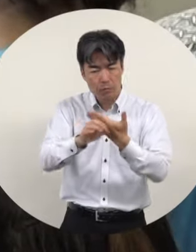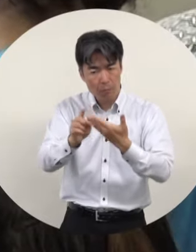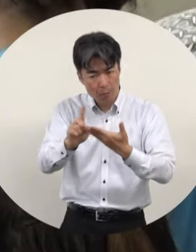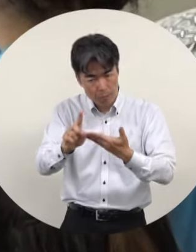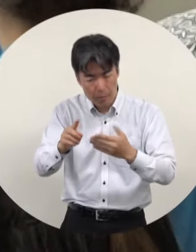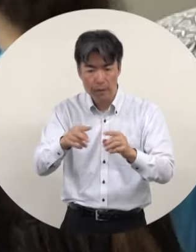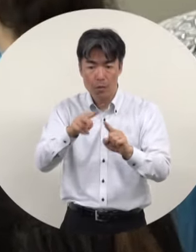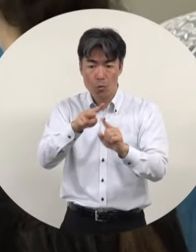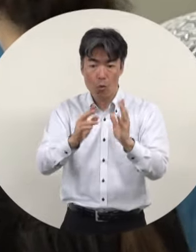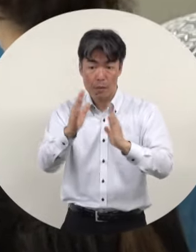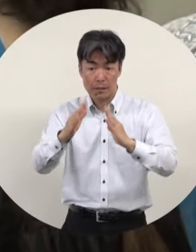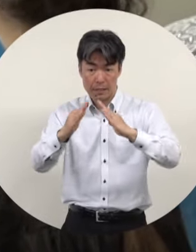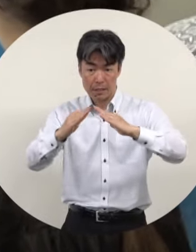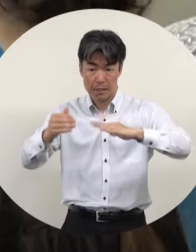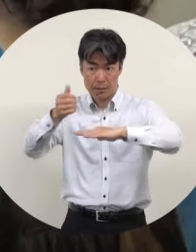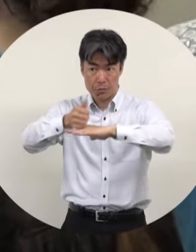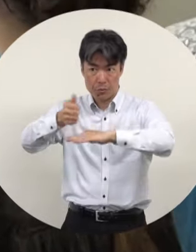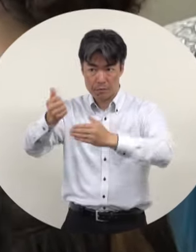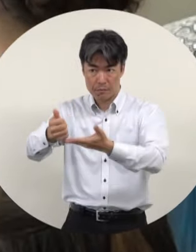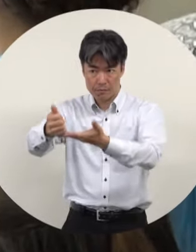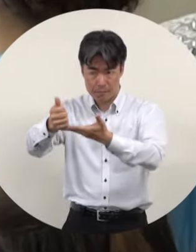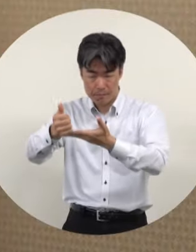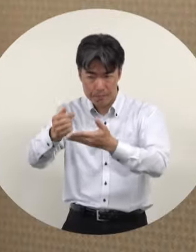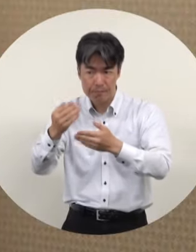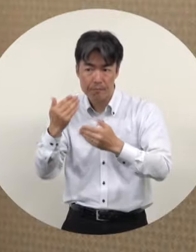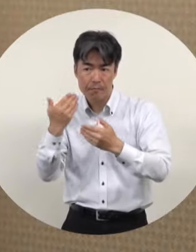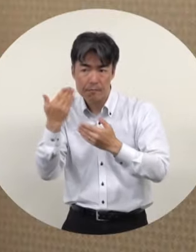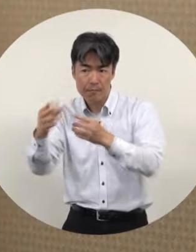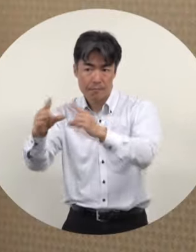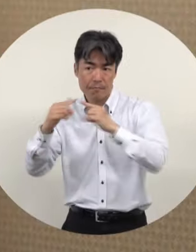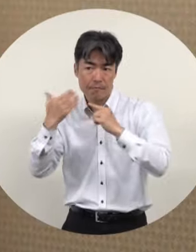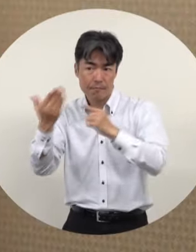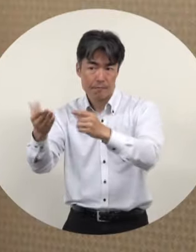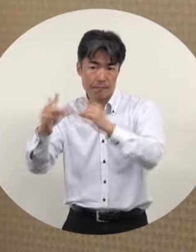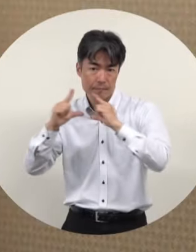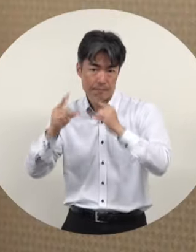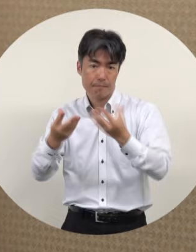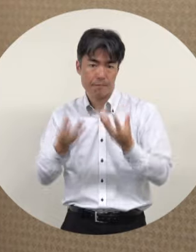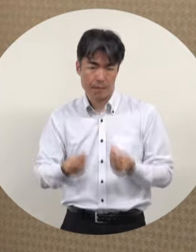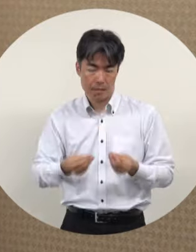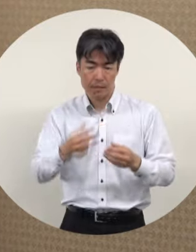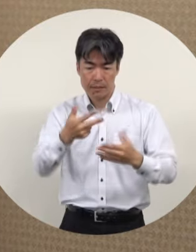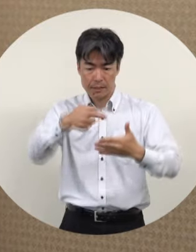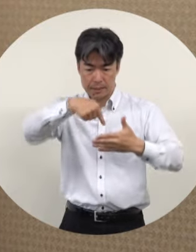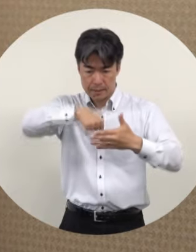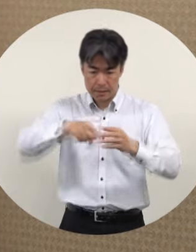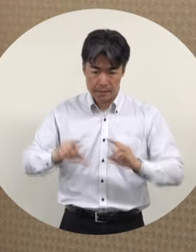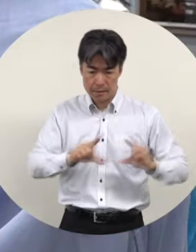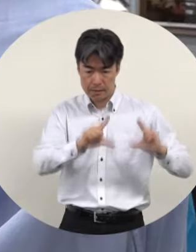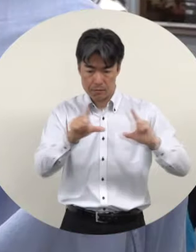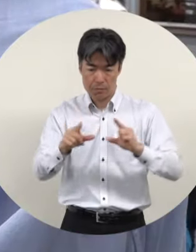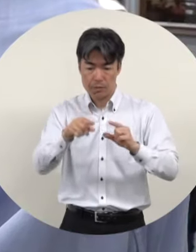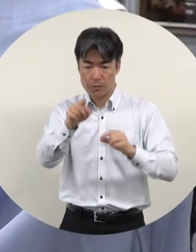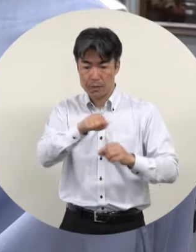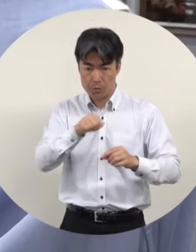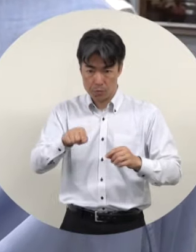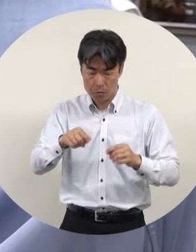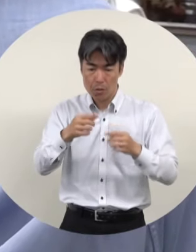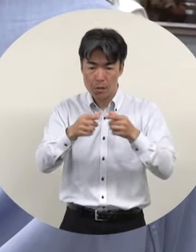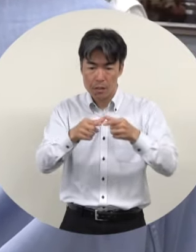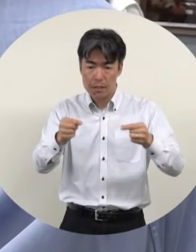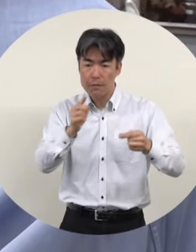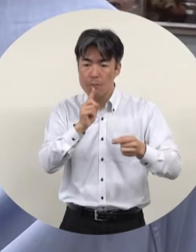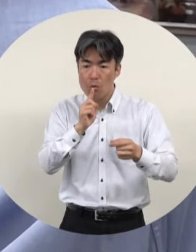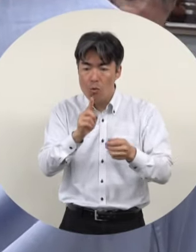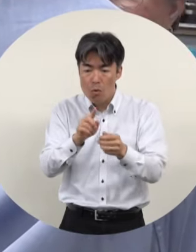んにお話を伺いました。 市内在住の方の 日本語の補助ボランティ